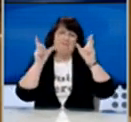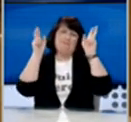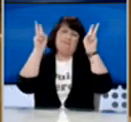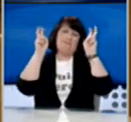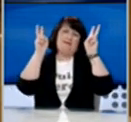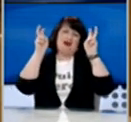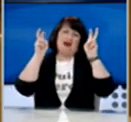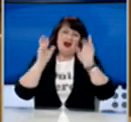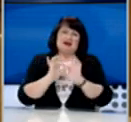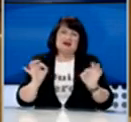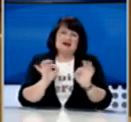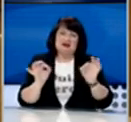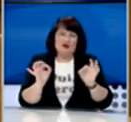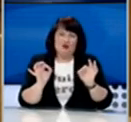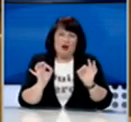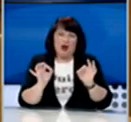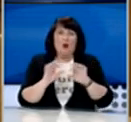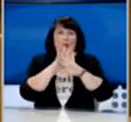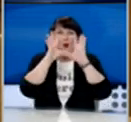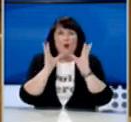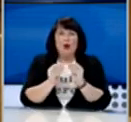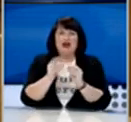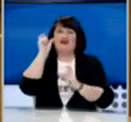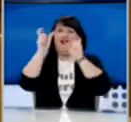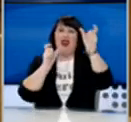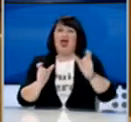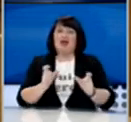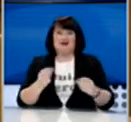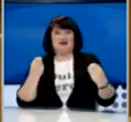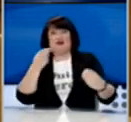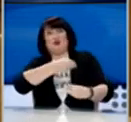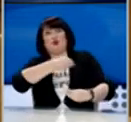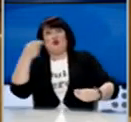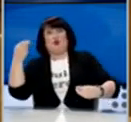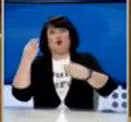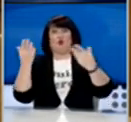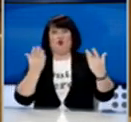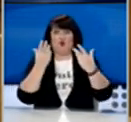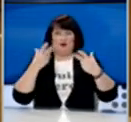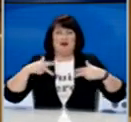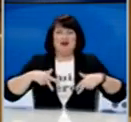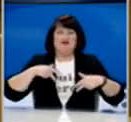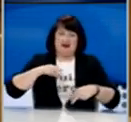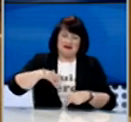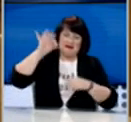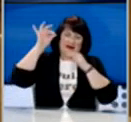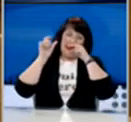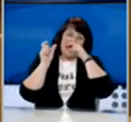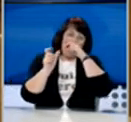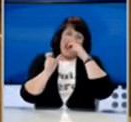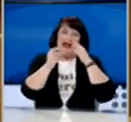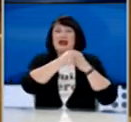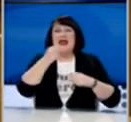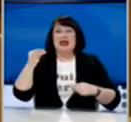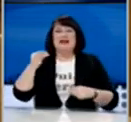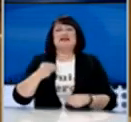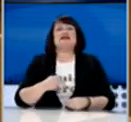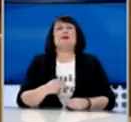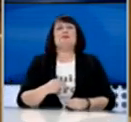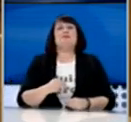χωρά καμία αμφιβολία ότι όλες αυτές οι πομπώδεις εκφράσεις που επιλέγονται από την εκάστη κυβέρνηση και τα μμ